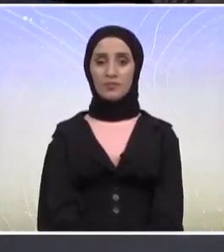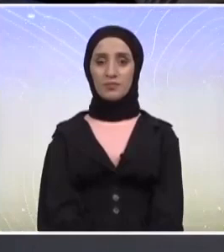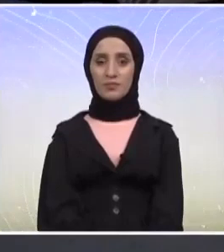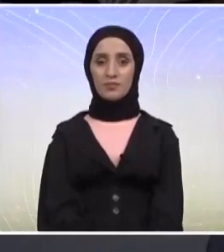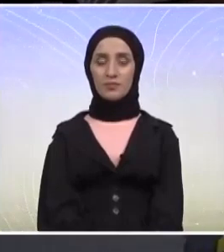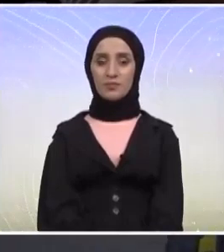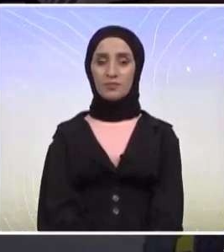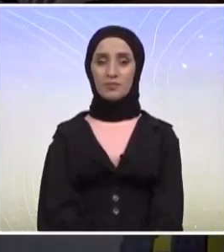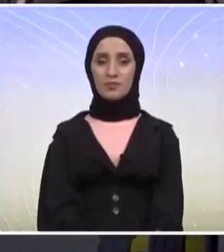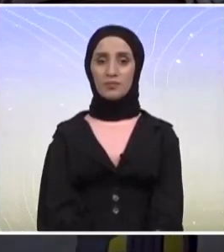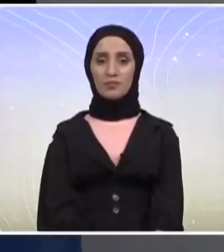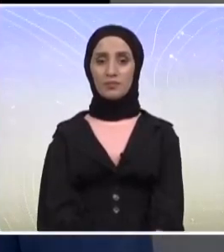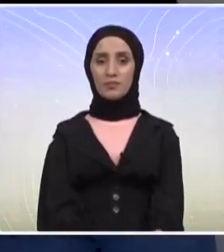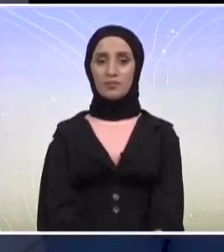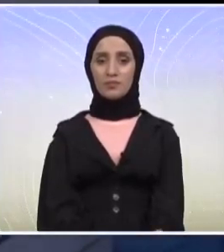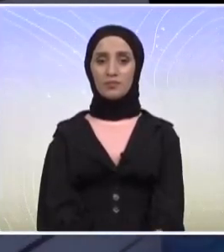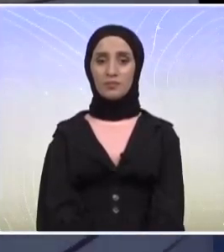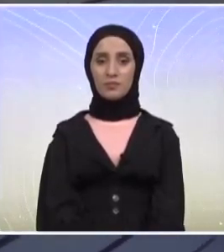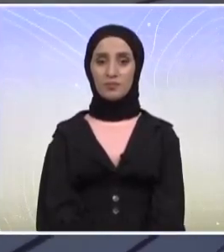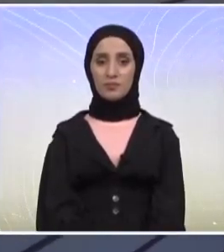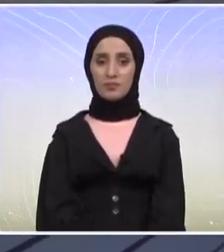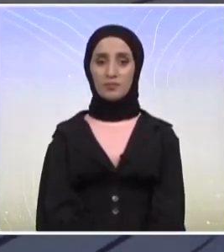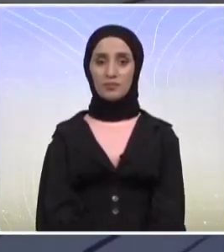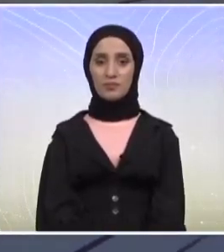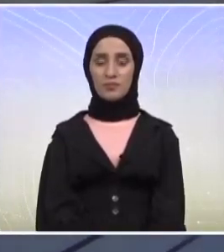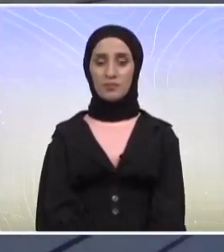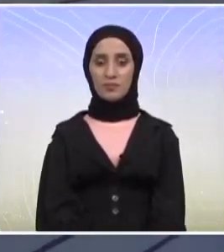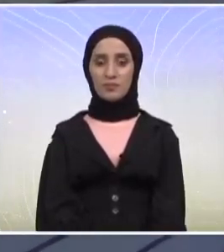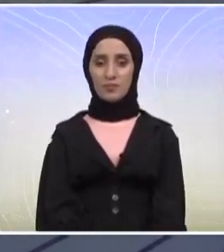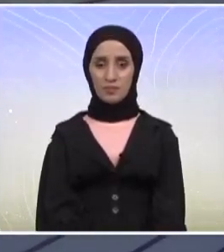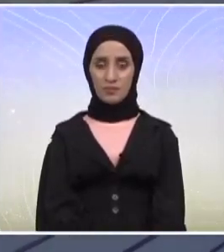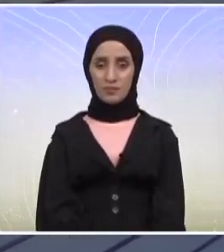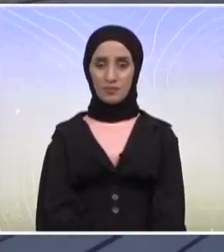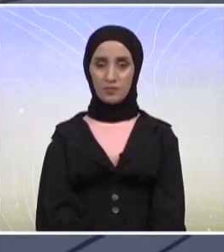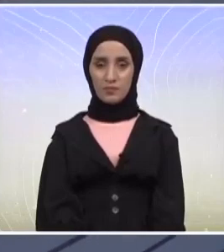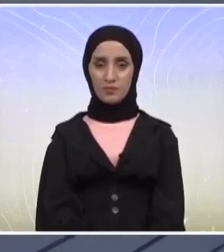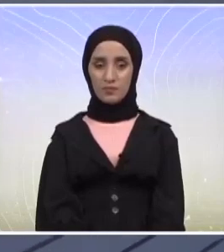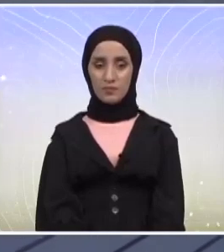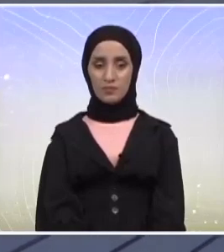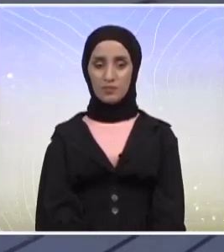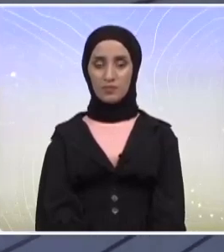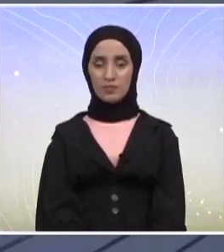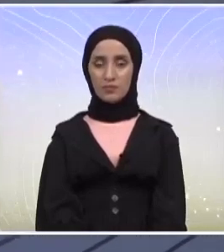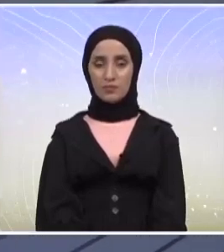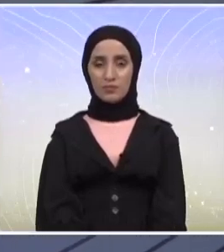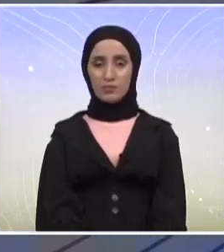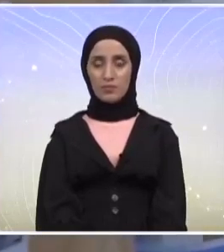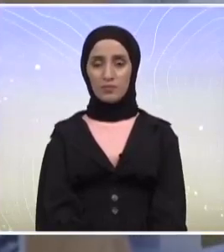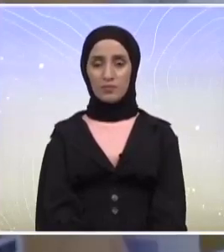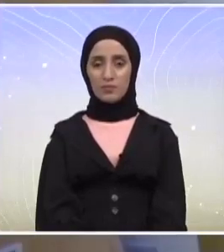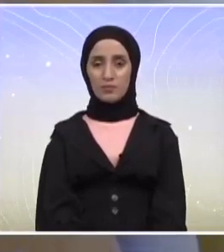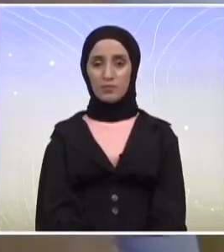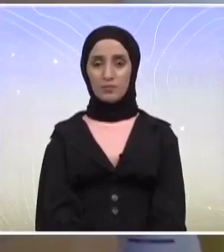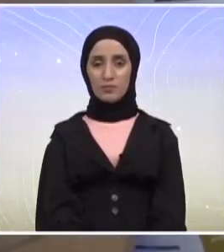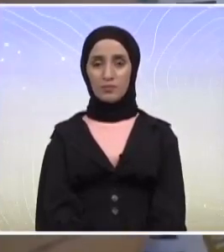تخاف من شي وربك ما ترك إنسان لأن الله خلق إحساس عشان